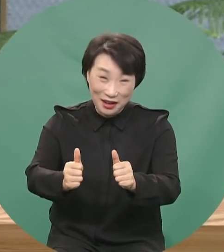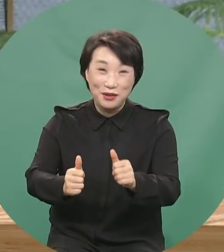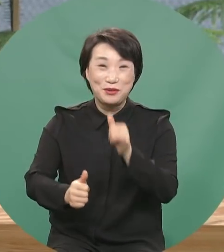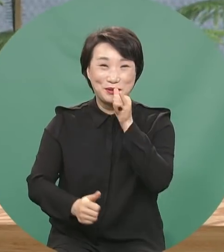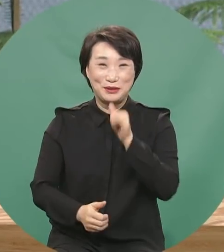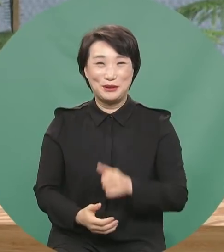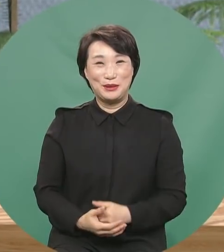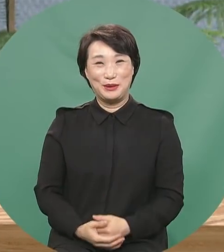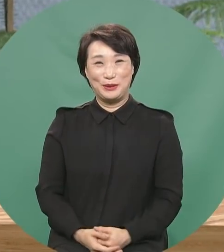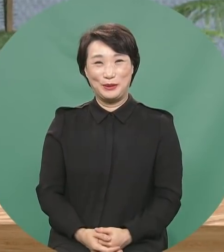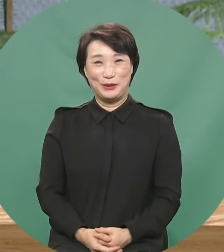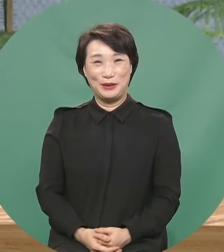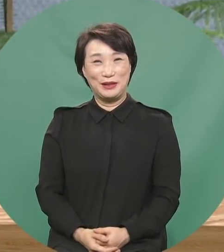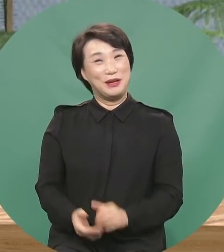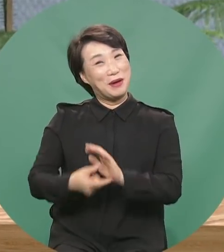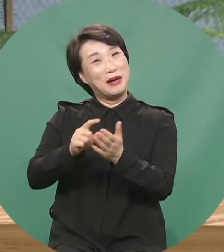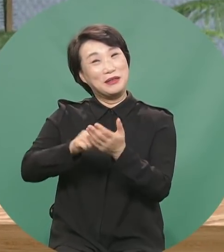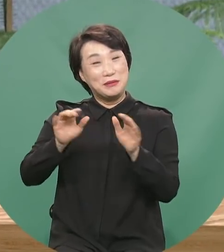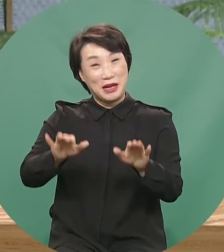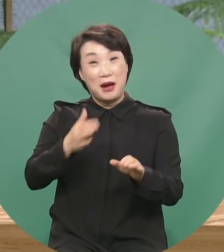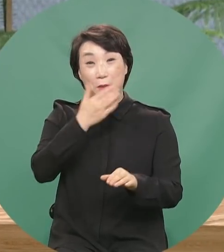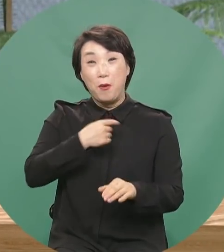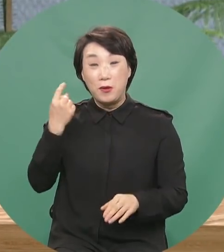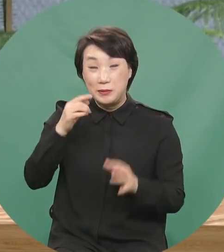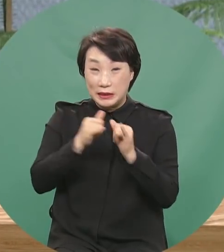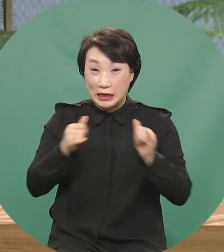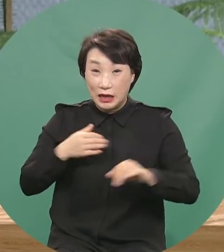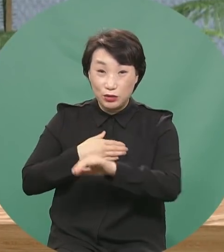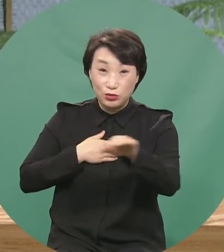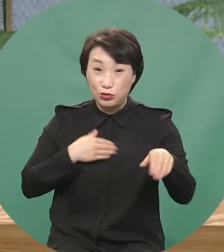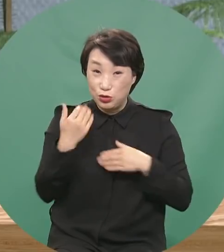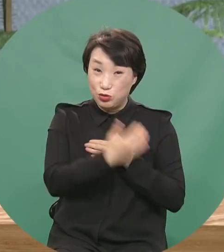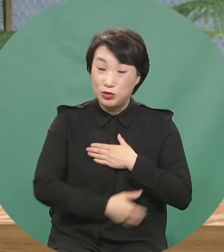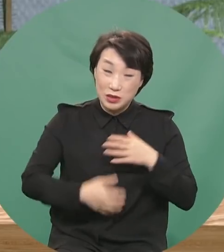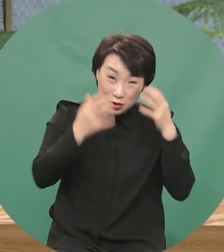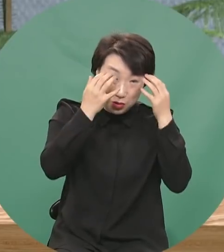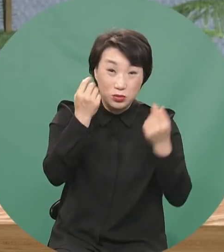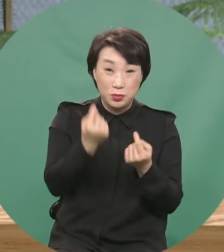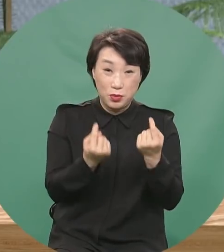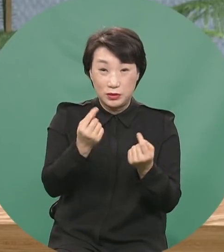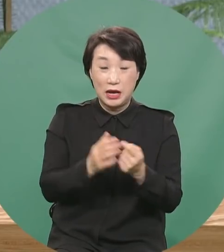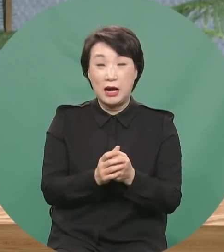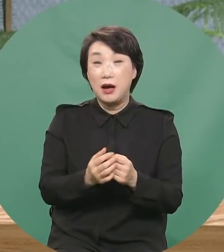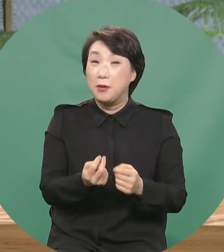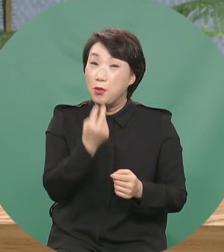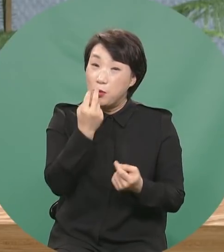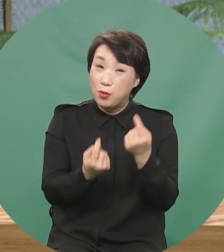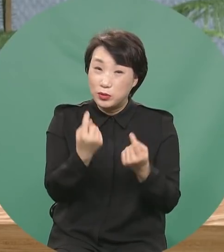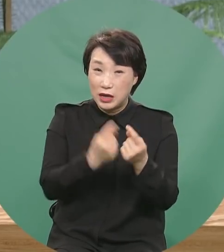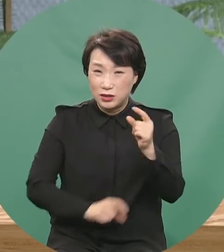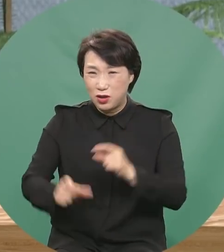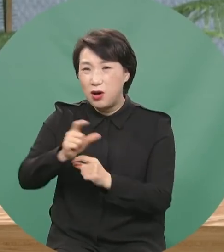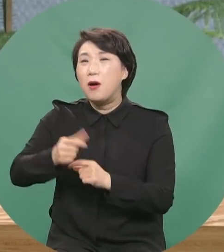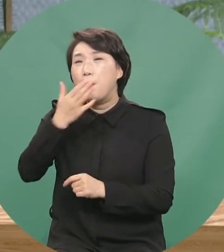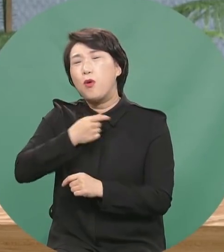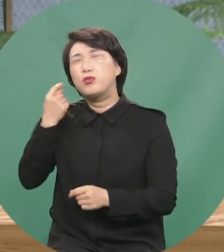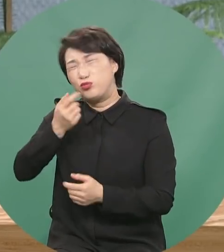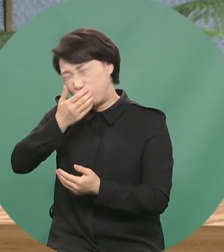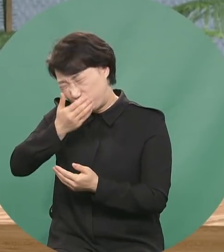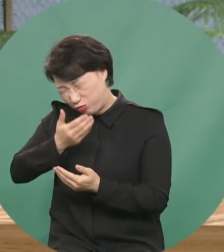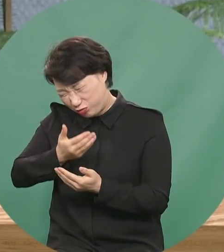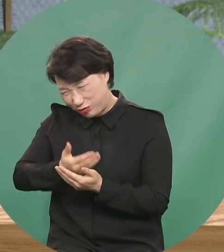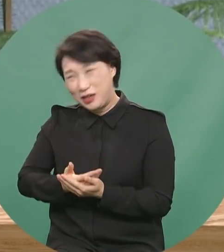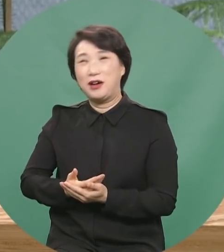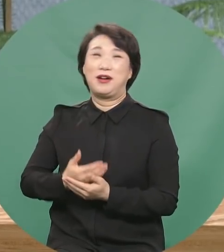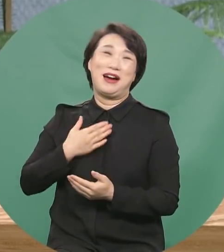전했으니 이만큼 복음은 인간의 육신의 고통보다 목숨보다 큰 것임을 알아야